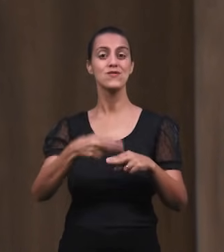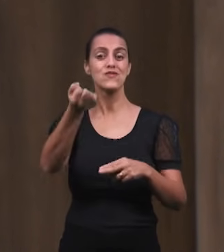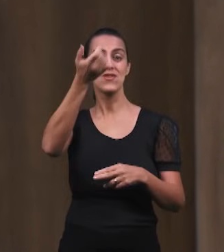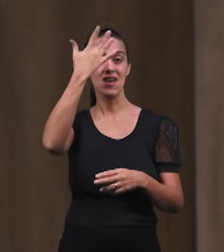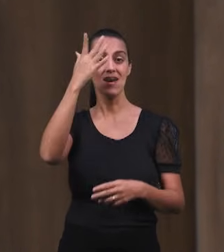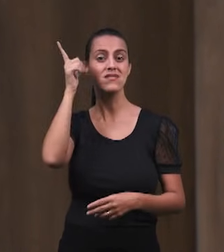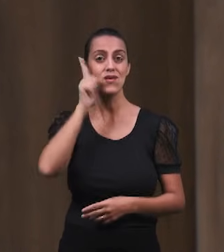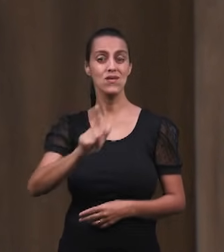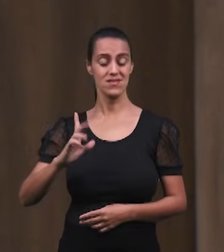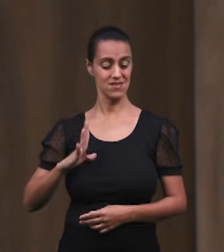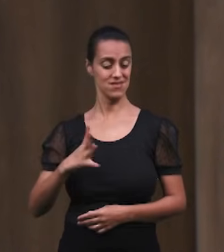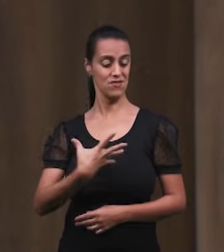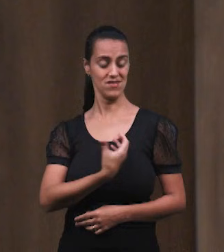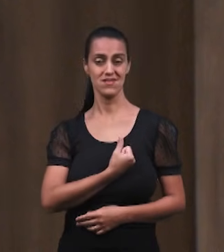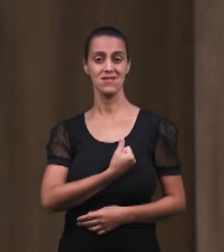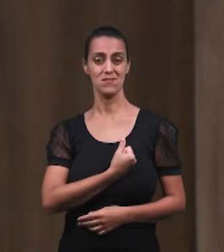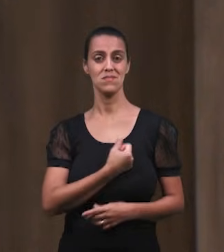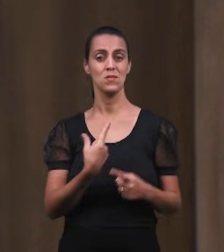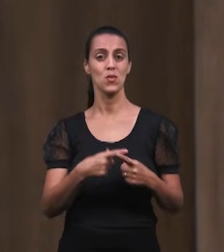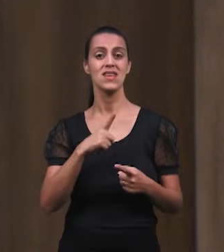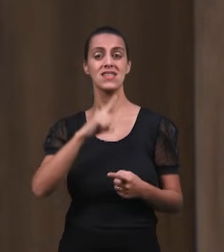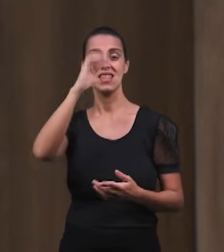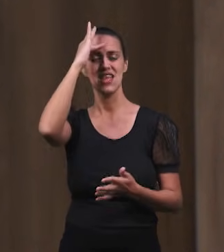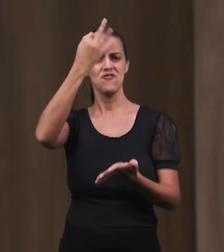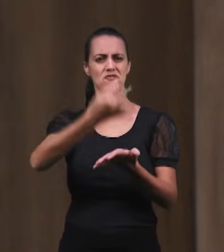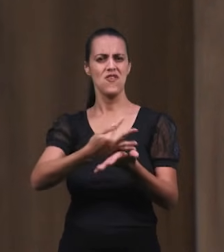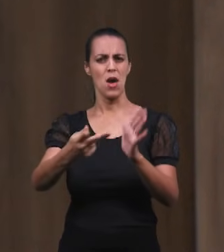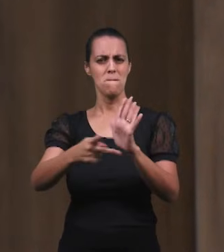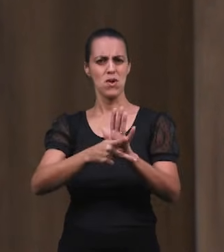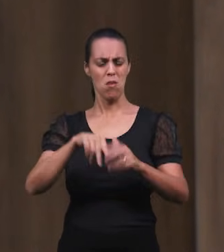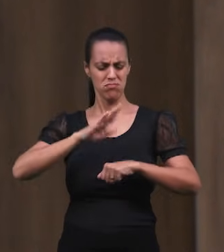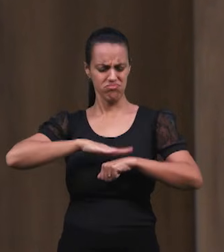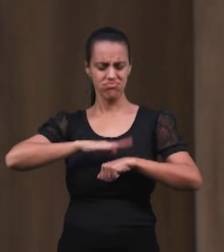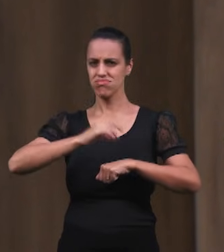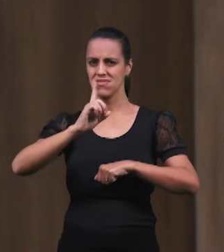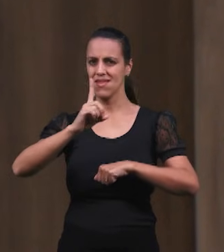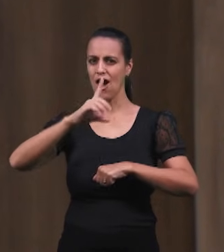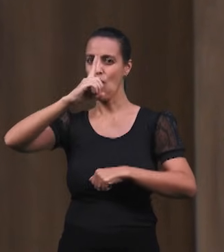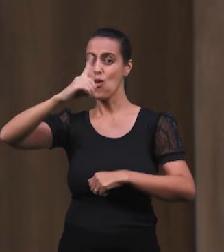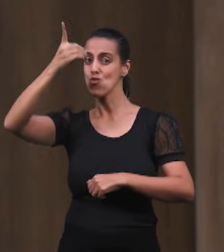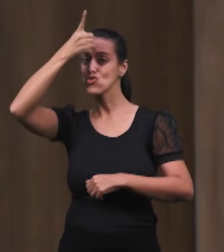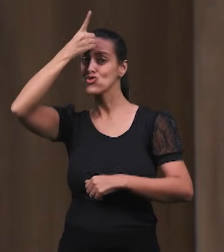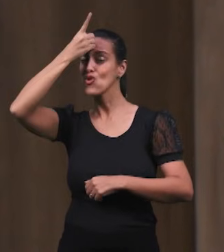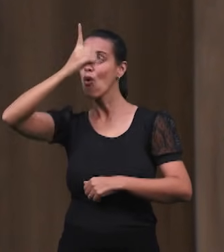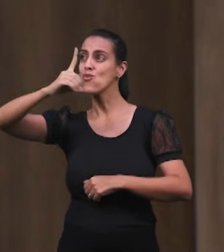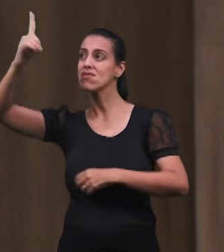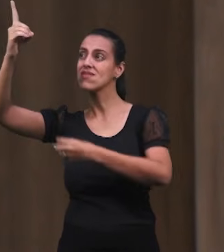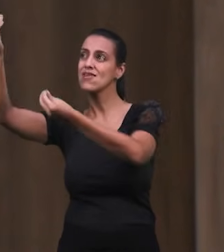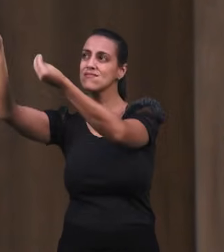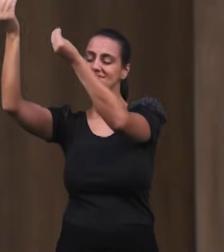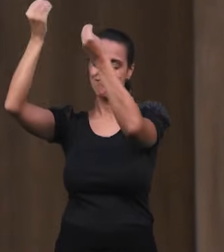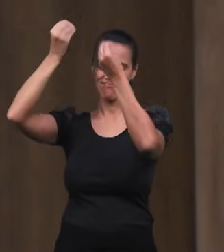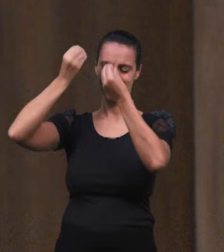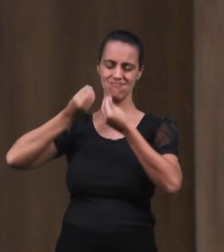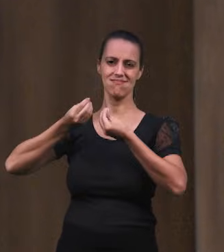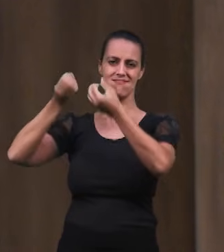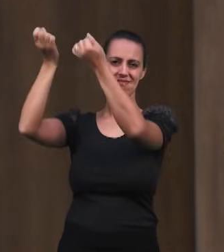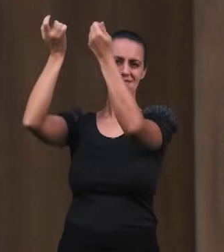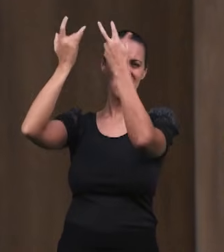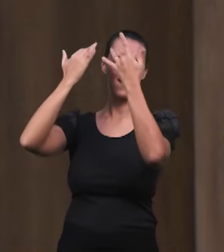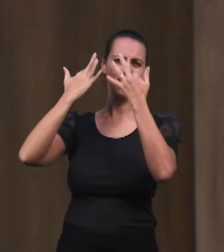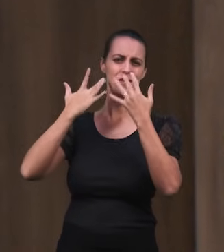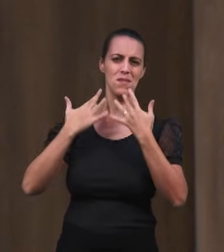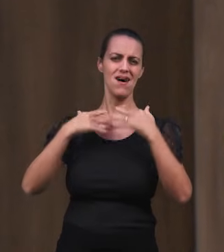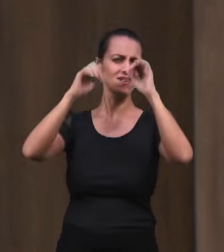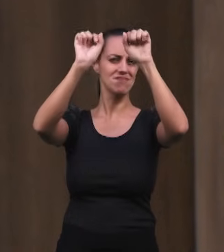la grâce, vous êtes sauvés. Par le moyen de la foi, cela ne vient pas de vous, est don de Dieu. C'est quelque chose que le Seigneur est en